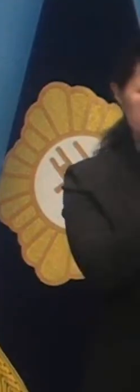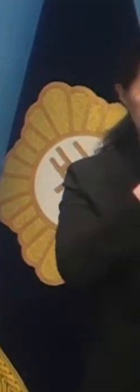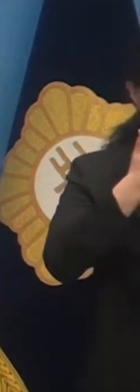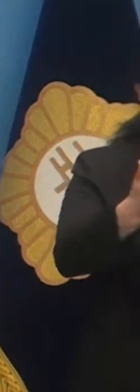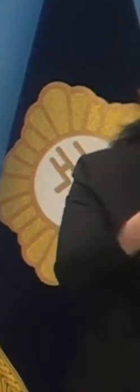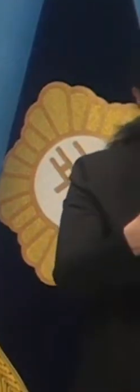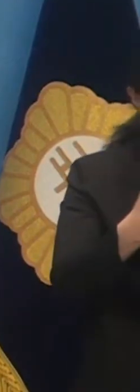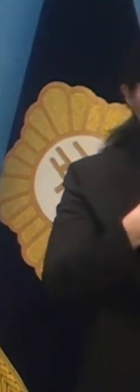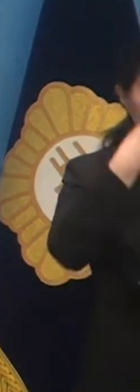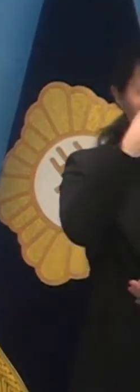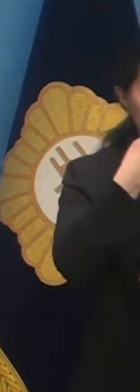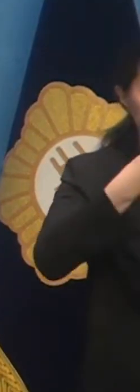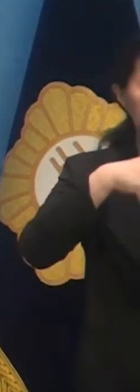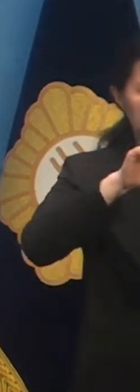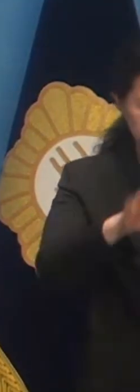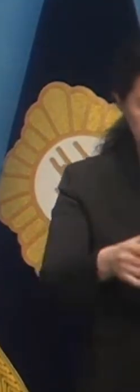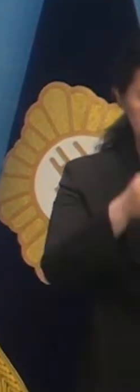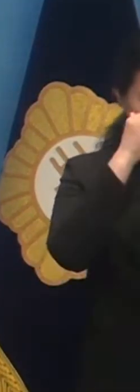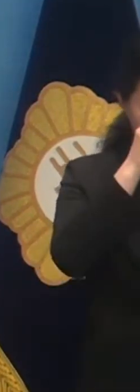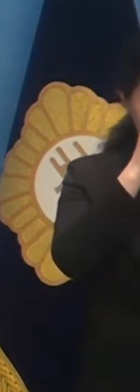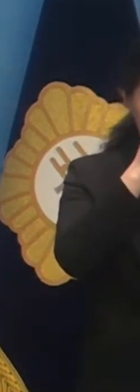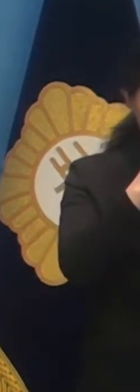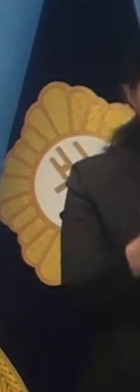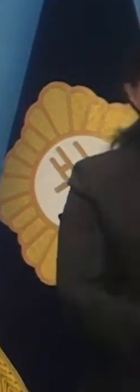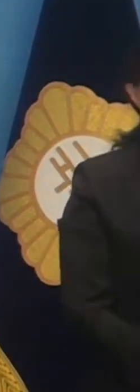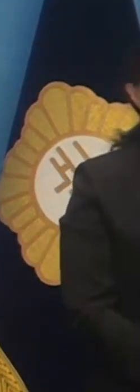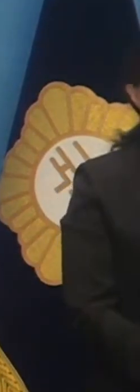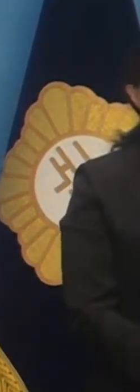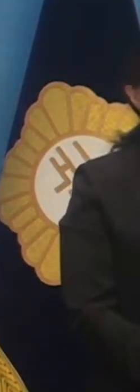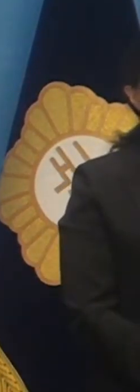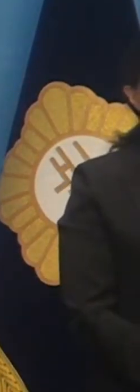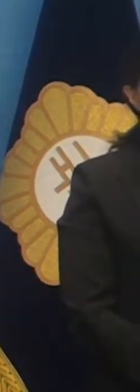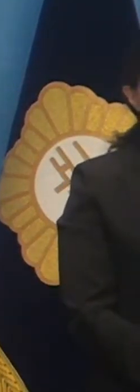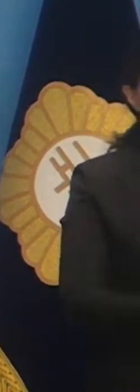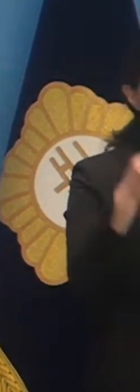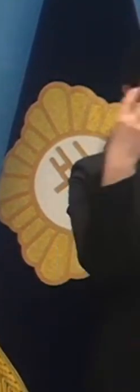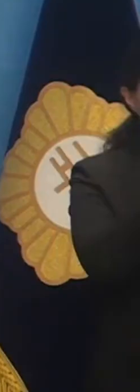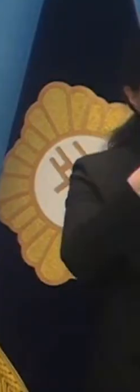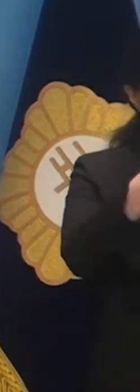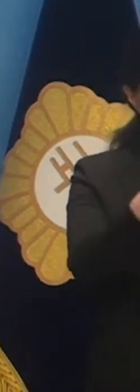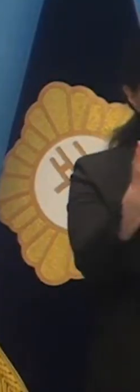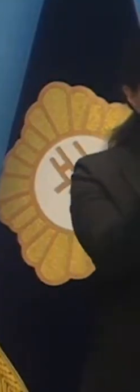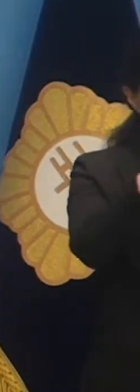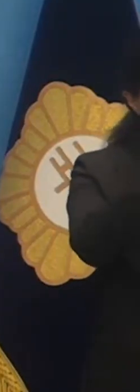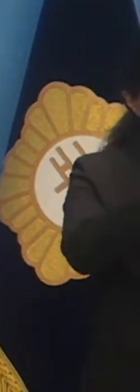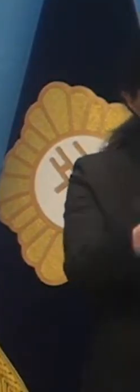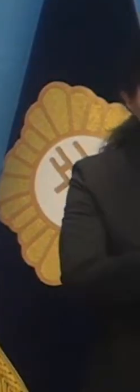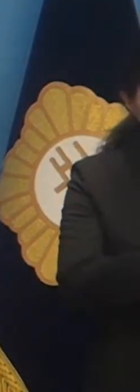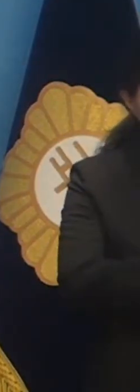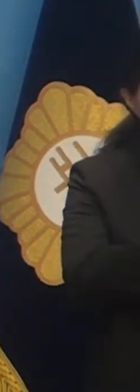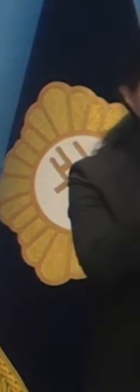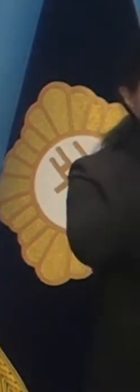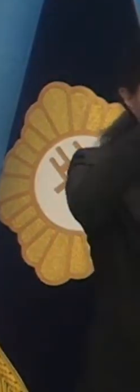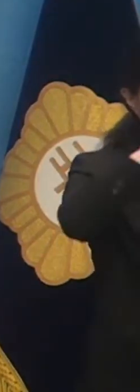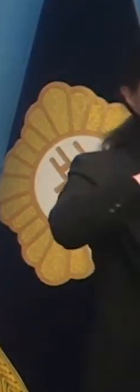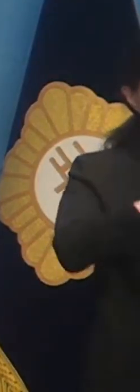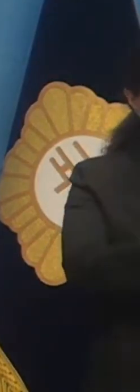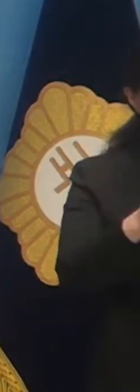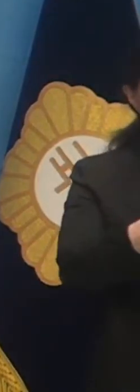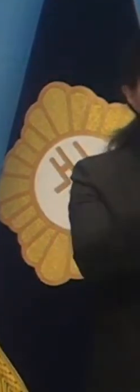중대범죄수사청을 신설하여 수사력을 더욱 강화하겠습니다. 그리고 법무부 산하에는 공소청을